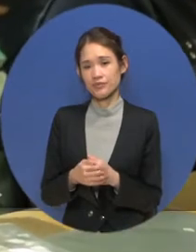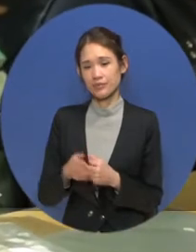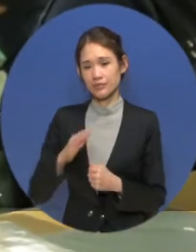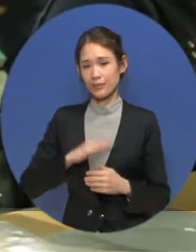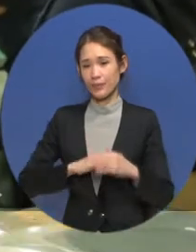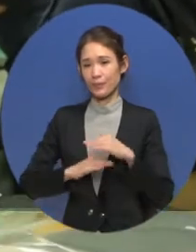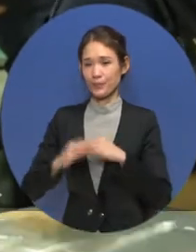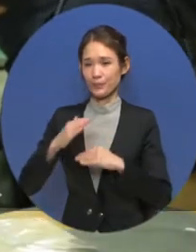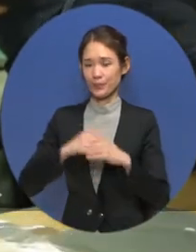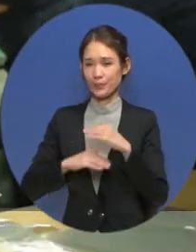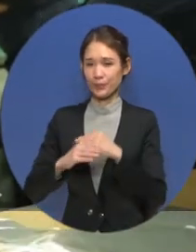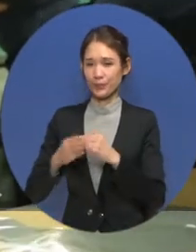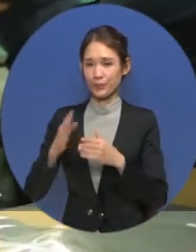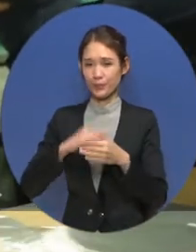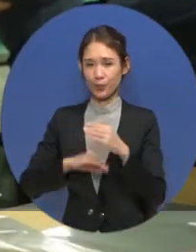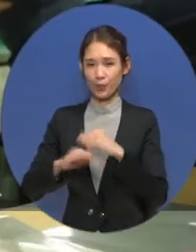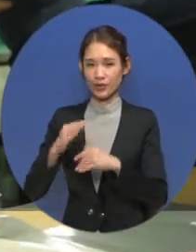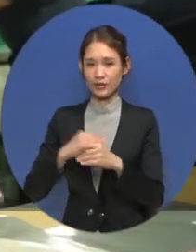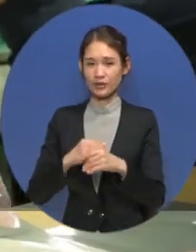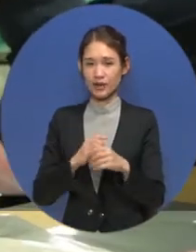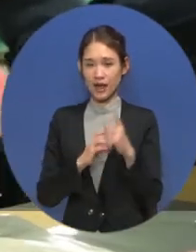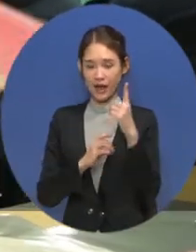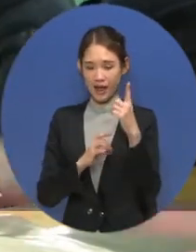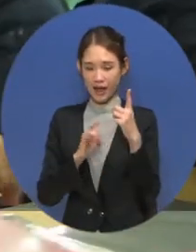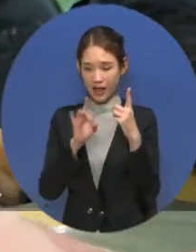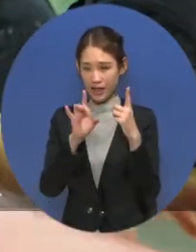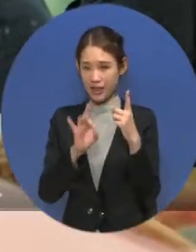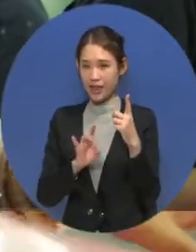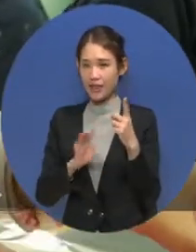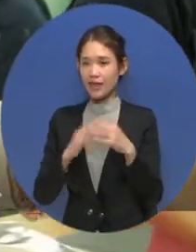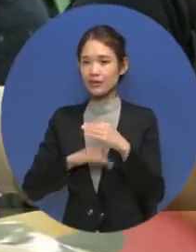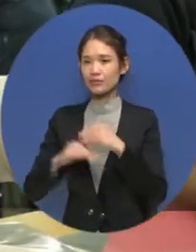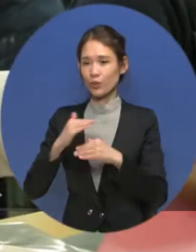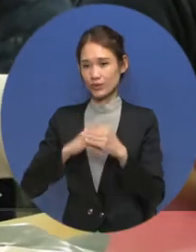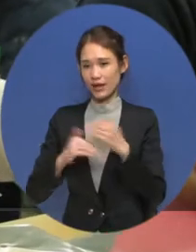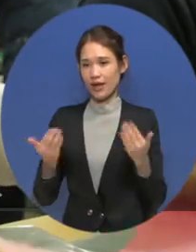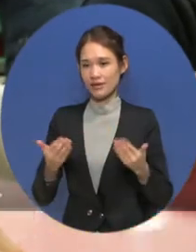포장해요. 낱개로 포장하는 작업?